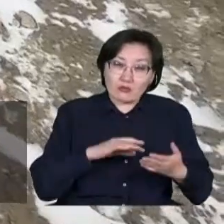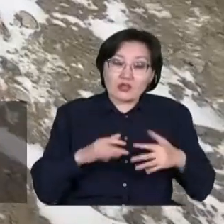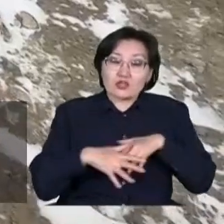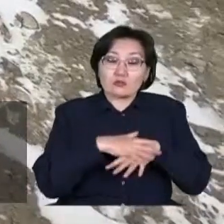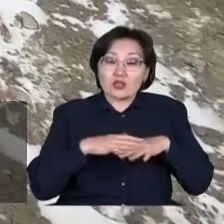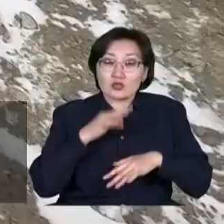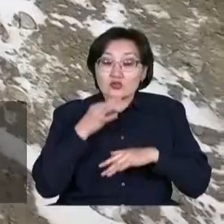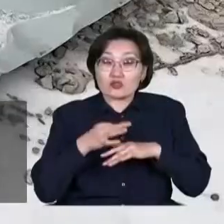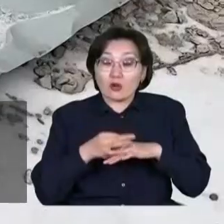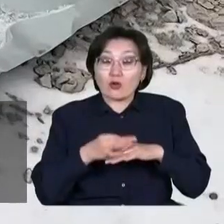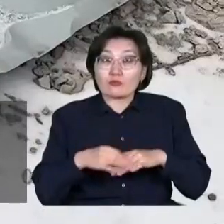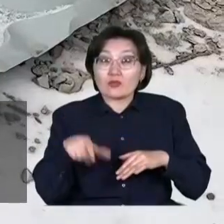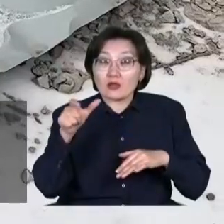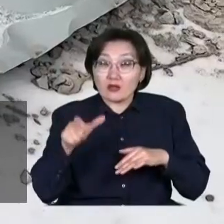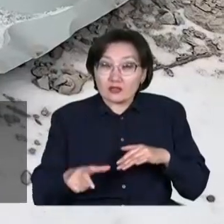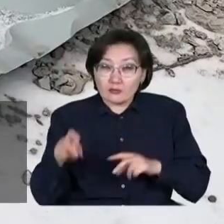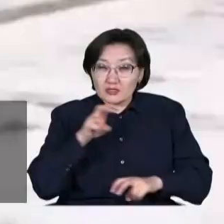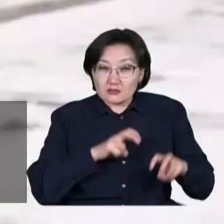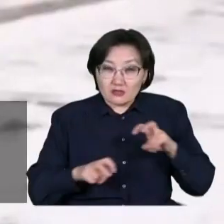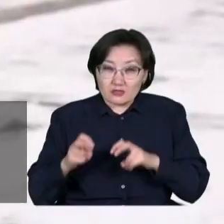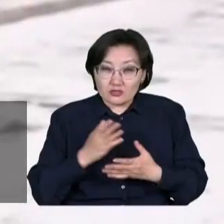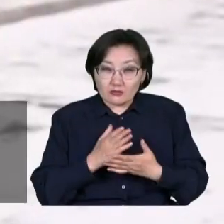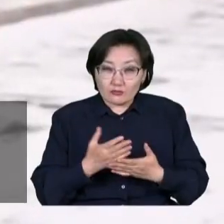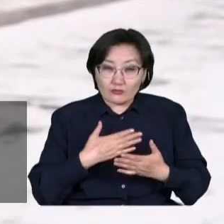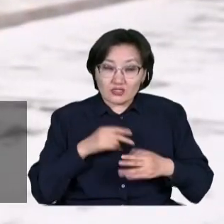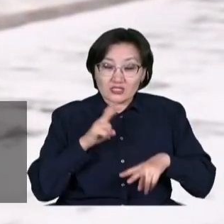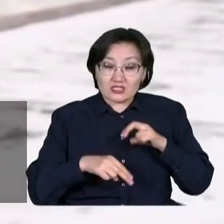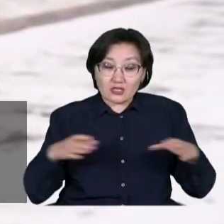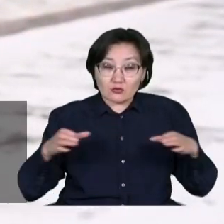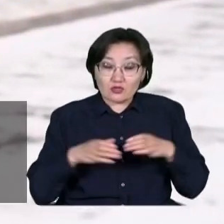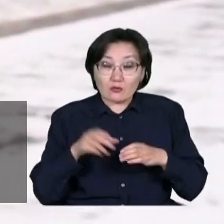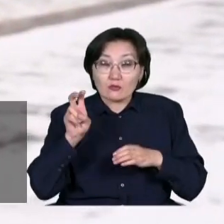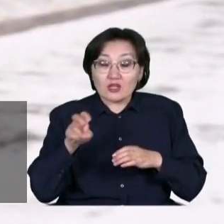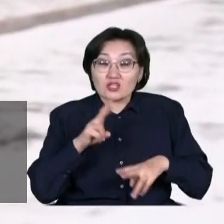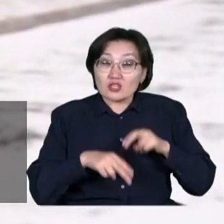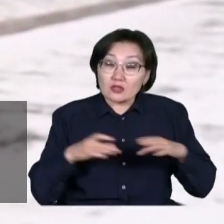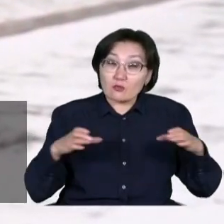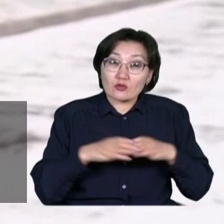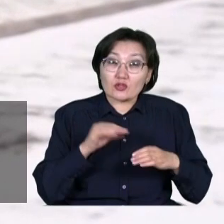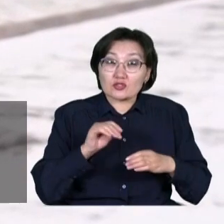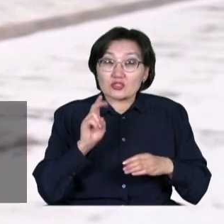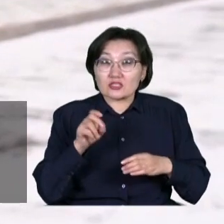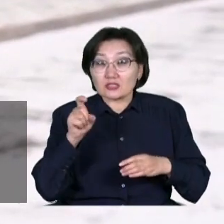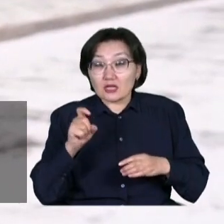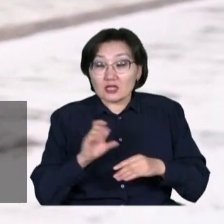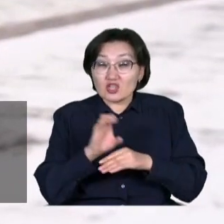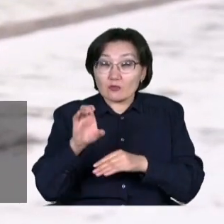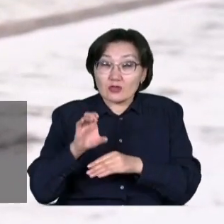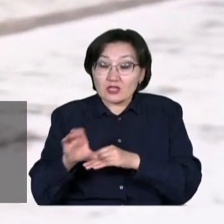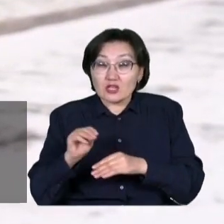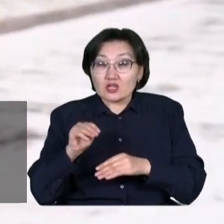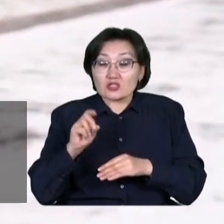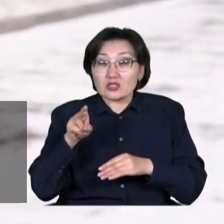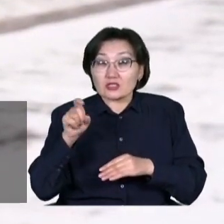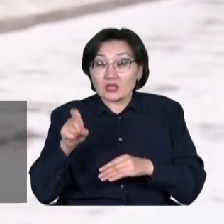жауапты тарапты іздеп табан тоздырып жүр. Біз застройщикке барамыз, застройщик ЖКХ-ға жібереді, ЖКХ шалқар